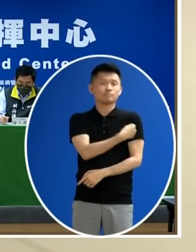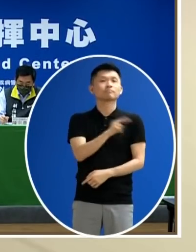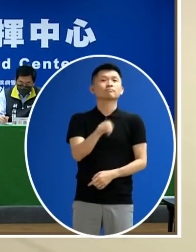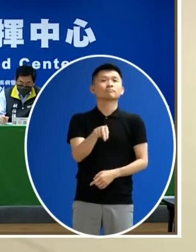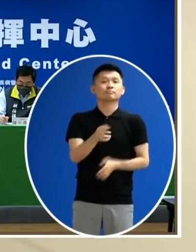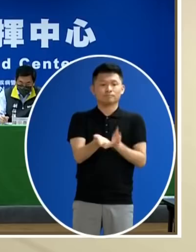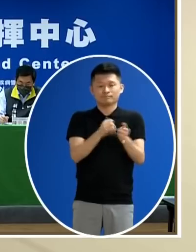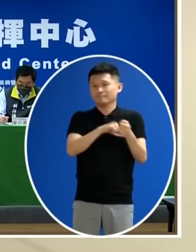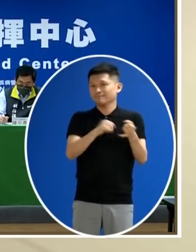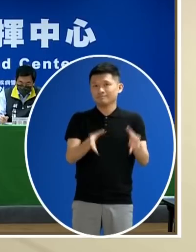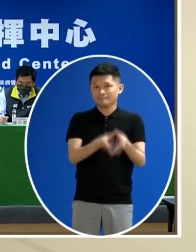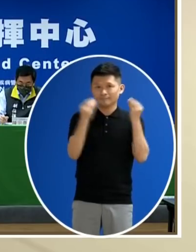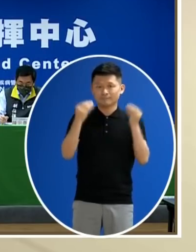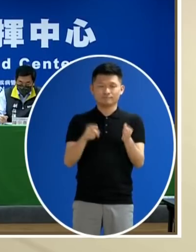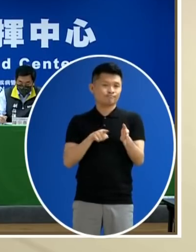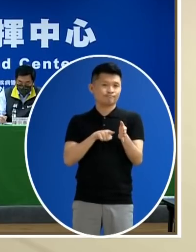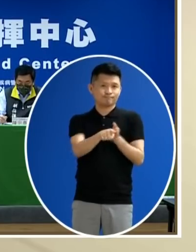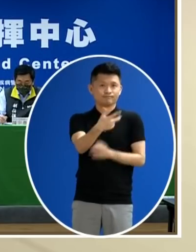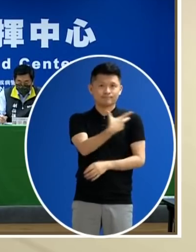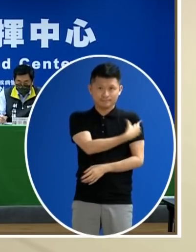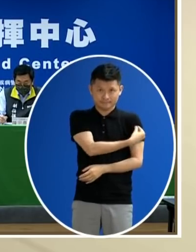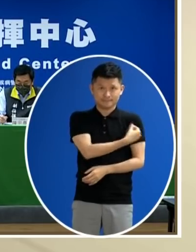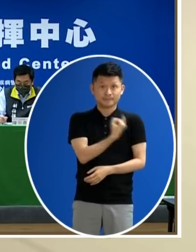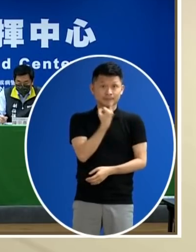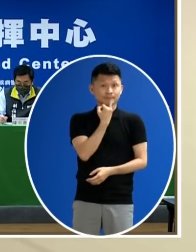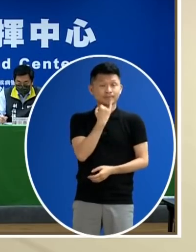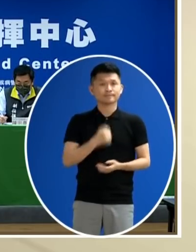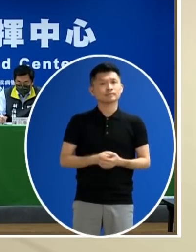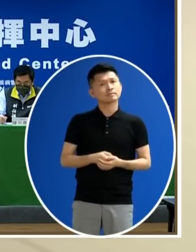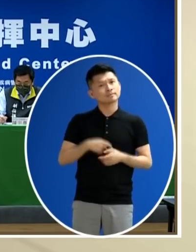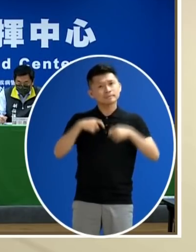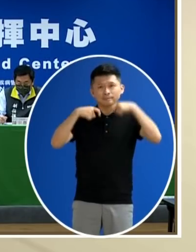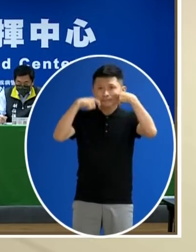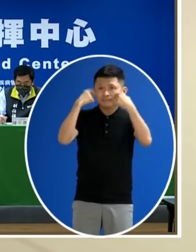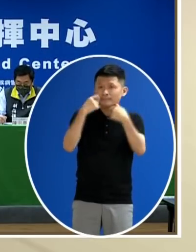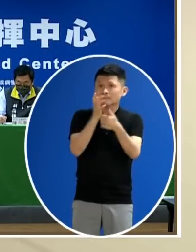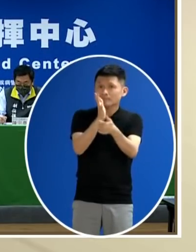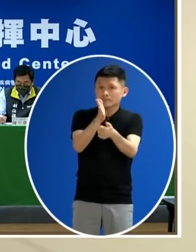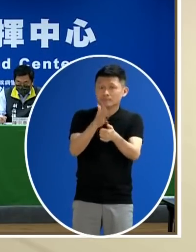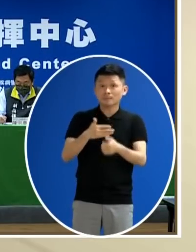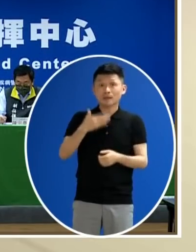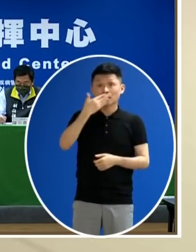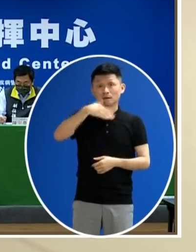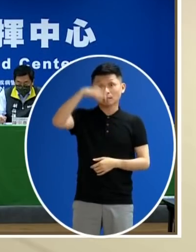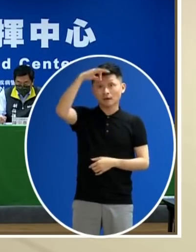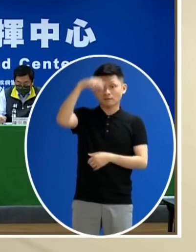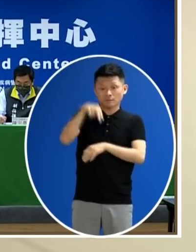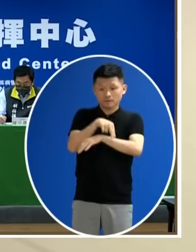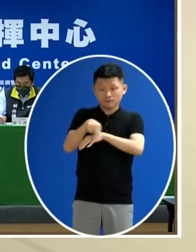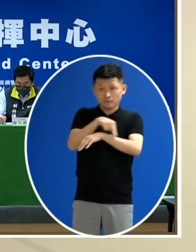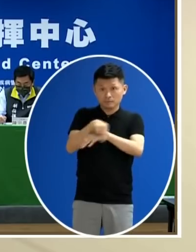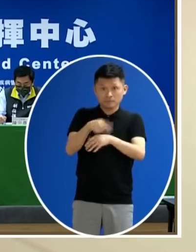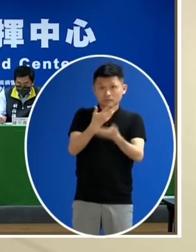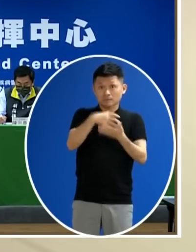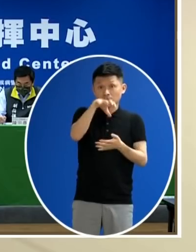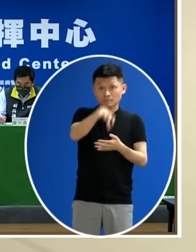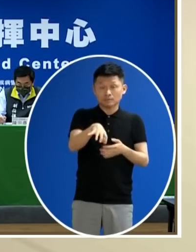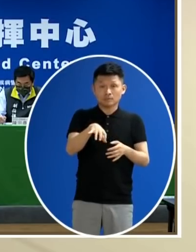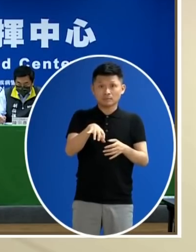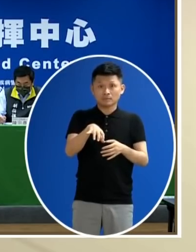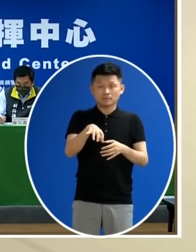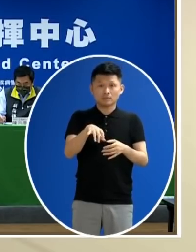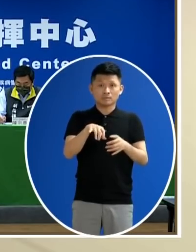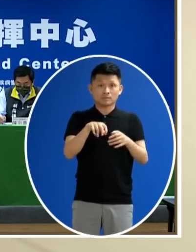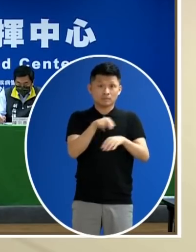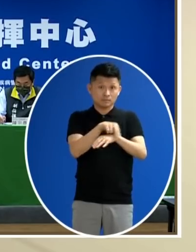是不用预约，然后可以直接施打。那我们想请教一下说，第一个透过唐凤系统直接做预约，直接到现场去做施